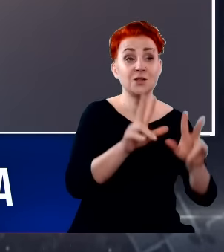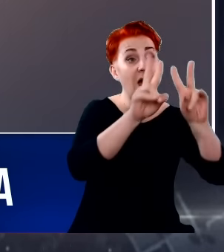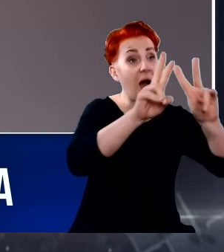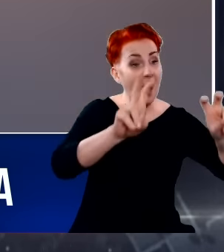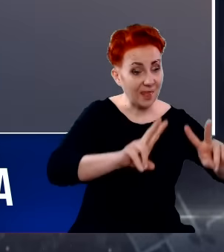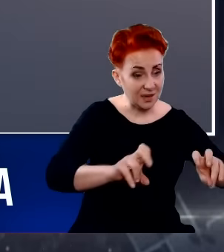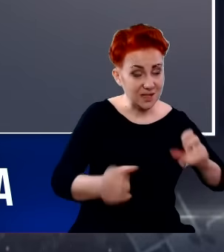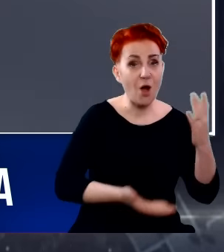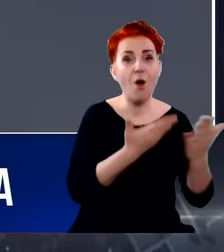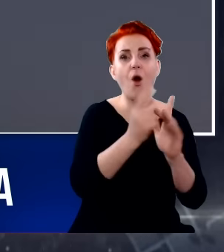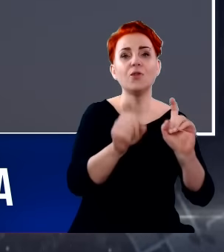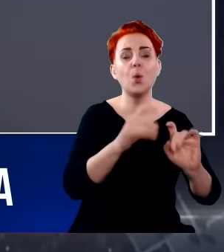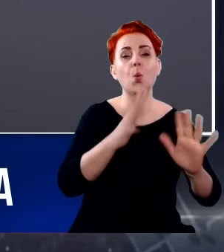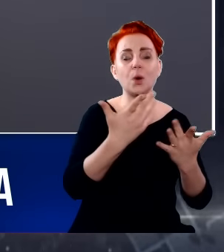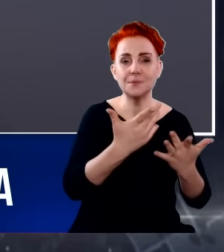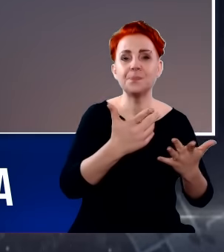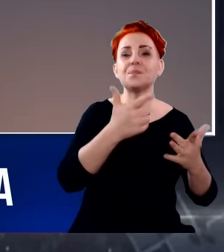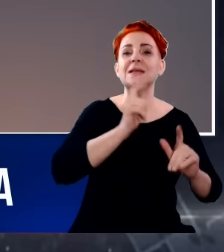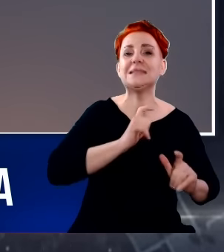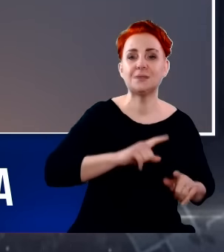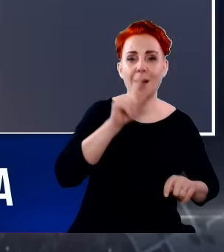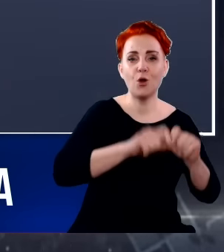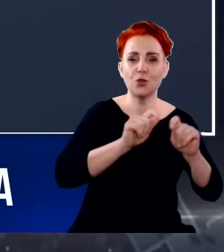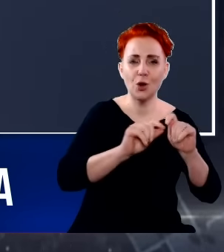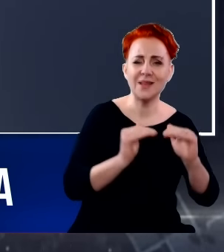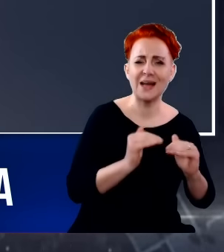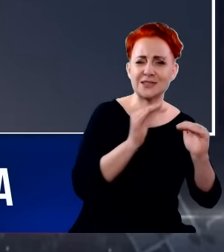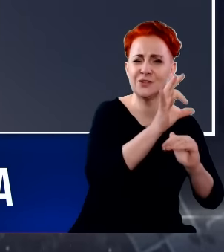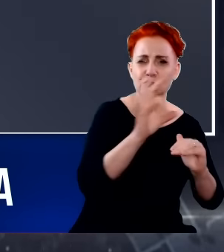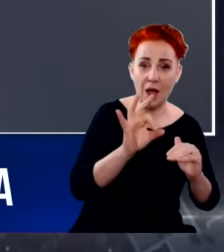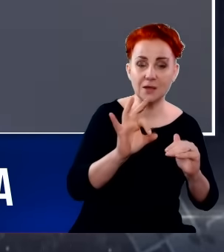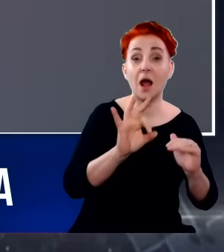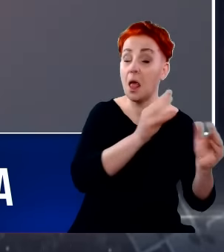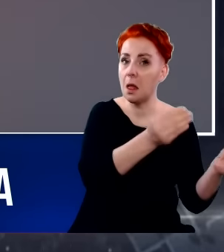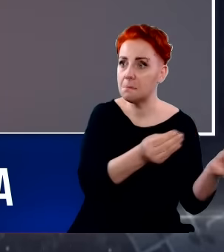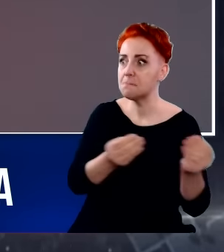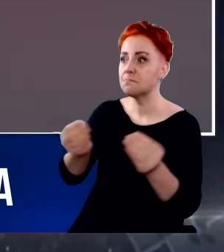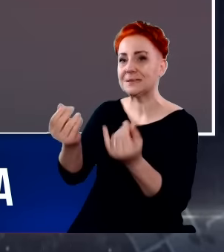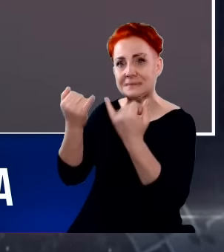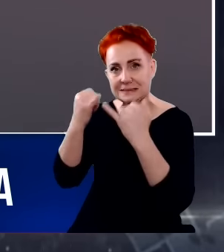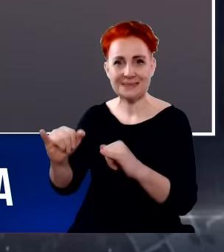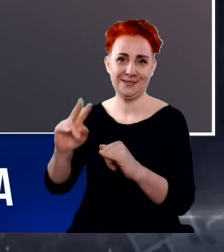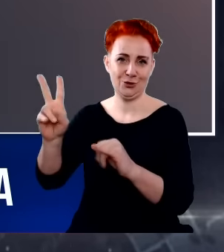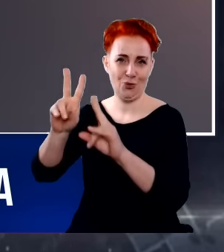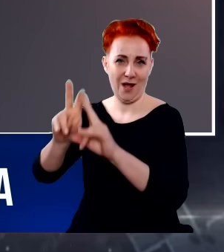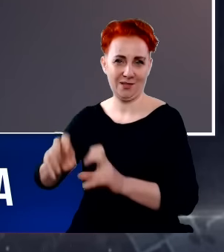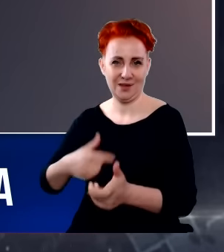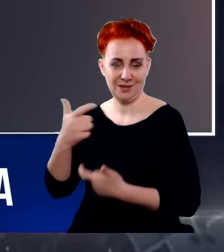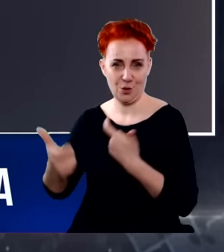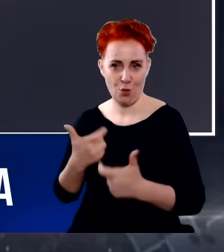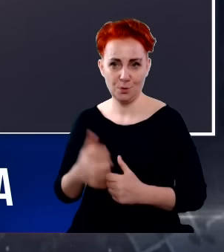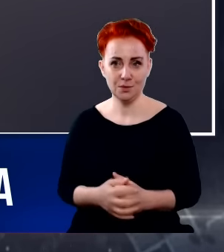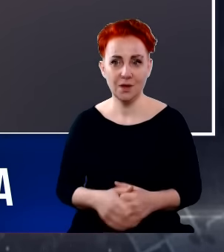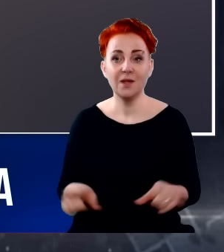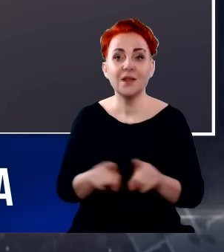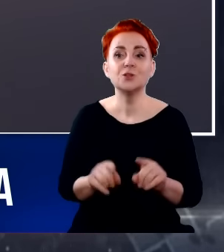rozpatrywane, czyli w Izbie Kontroli Nadzwyczajnej, tylko pozwolił sobie na skierowanie do innego zupełnie adresata i jeszcze prosił